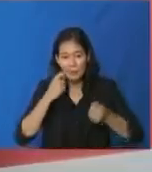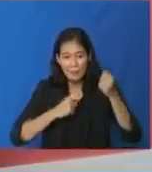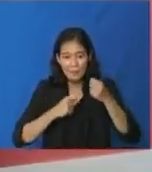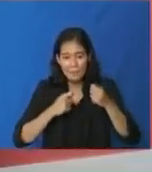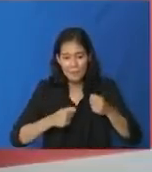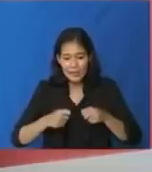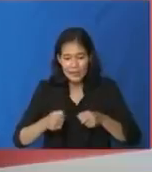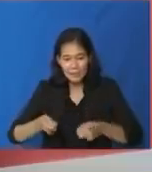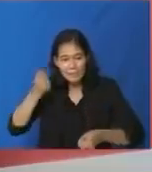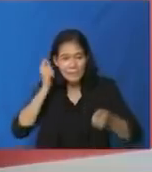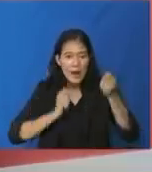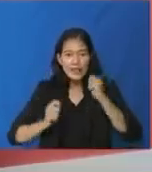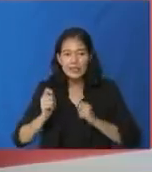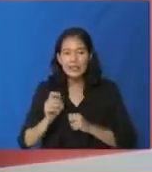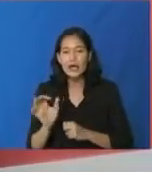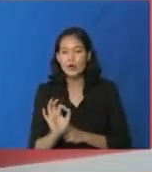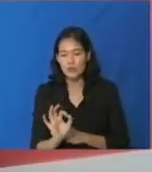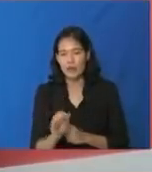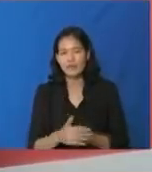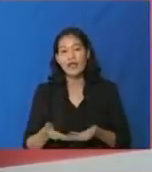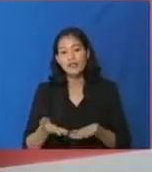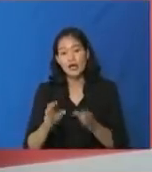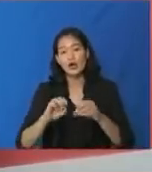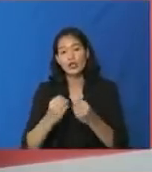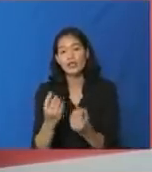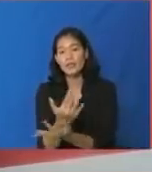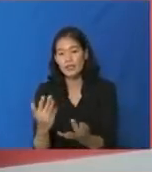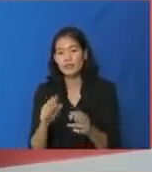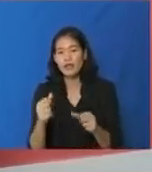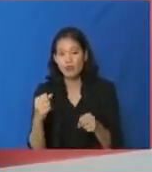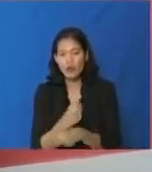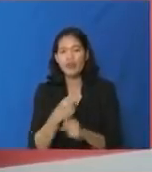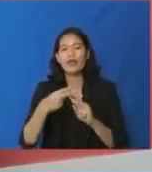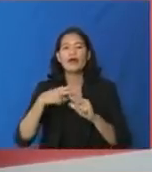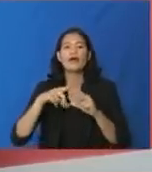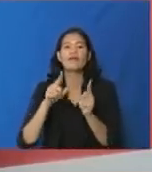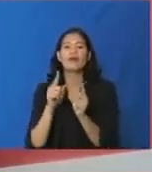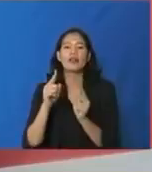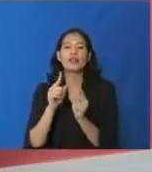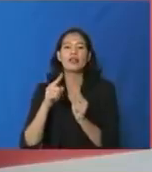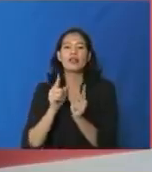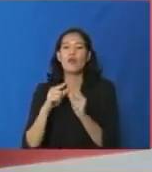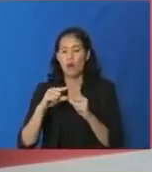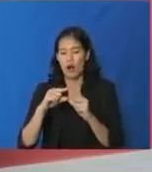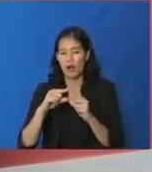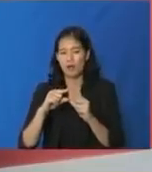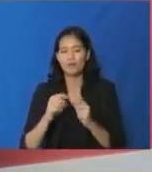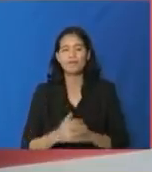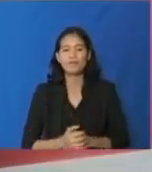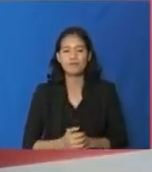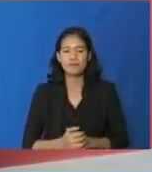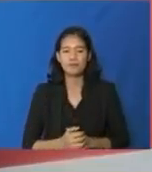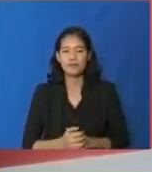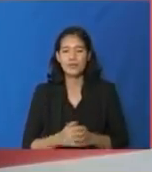er Hai magis ulama dan ormas Islam membuat fatwa sehingga tidak kesulitan kalau itu terjadi